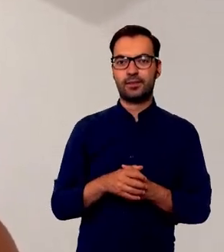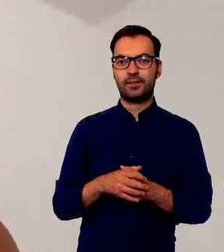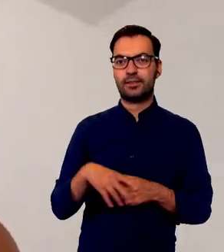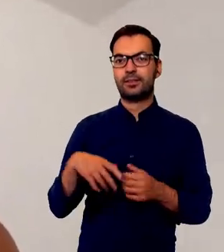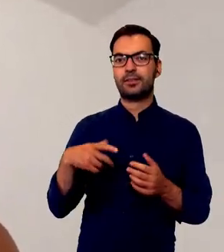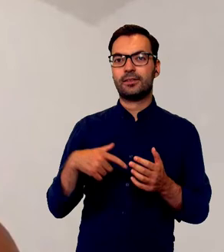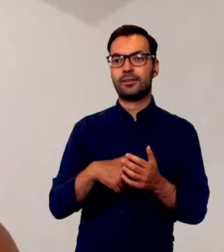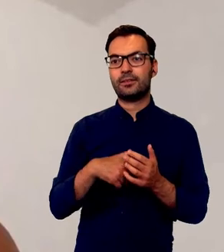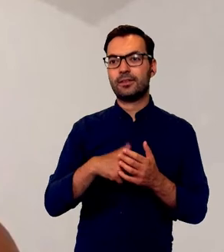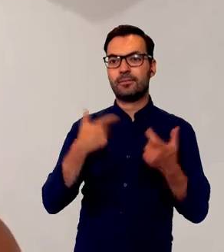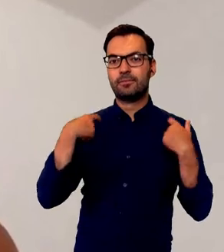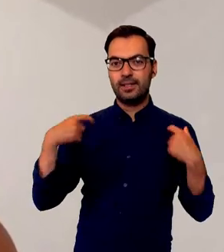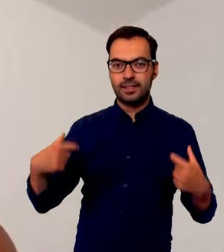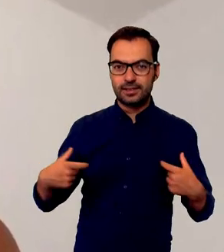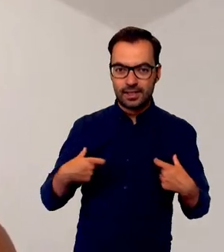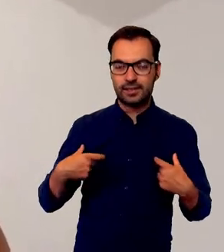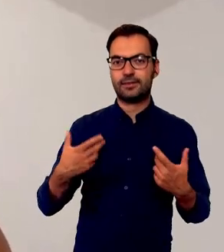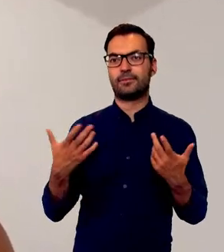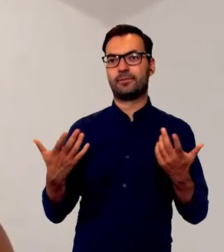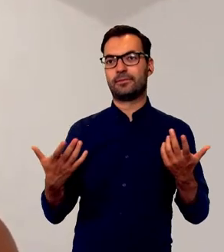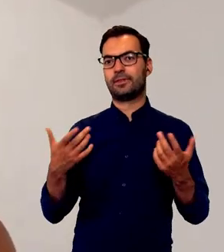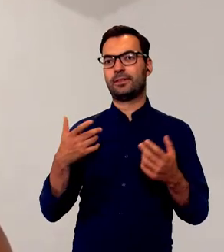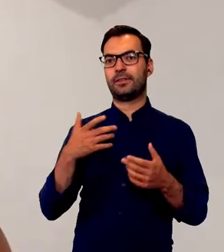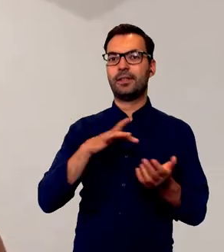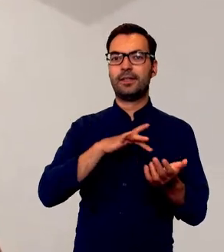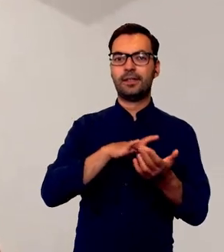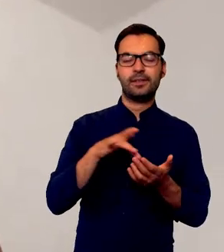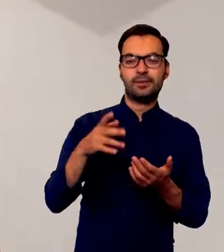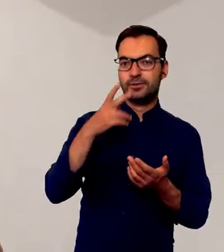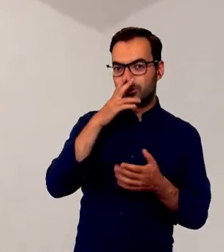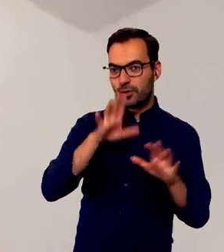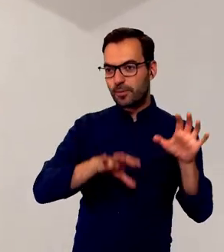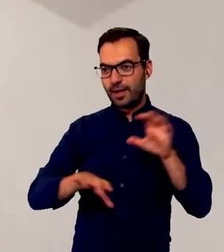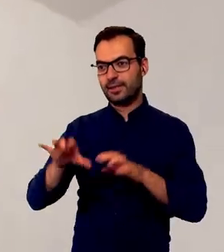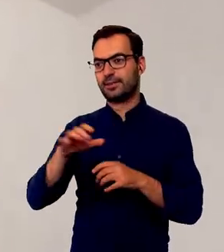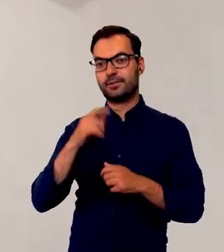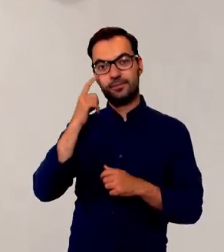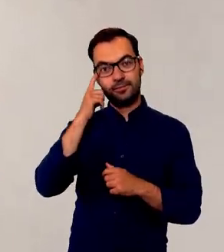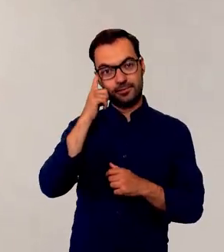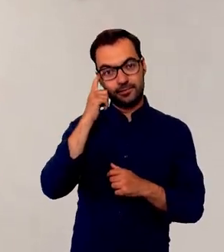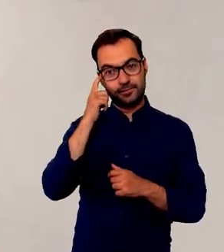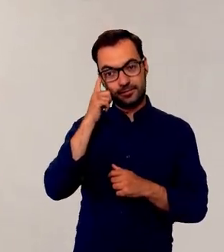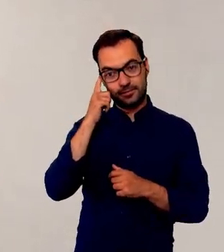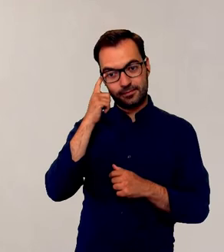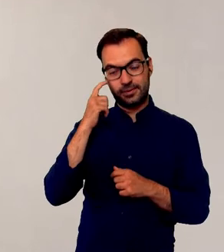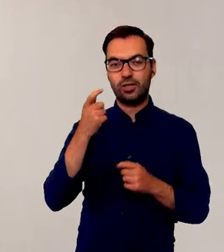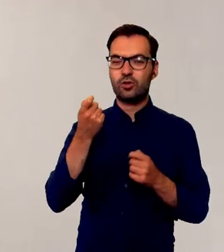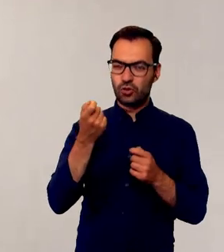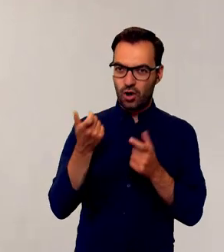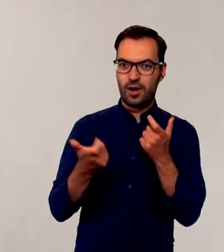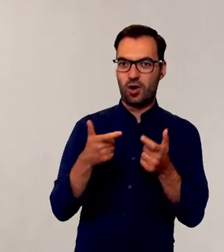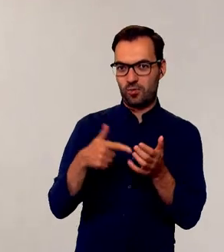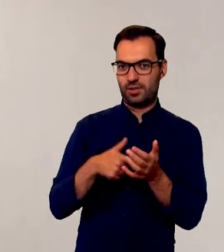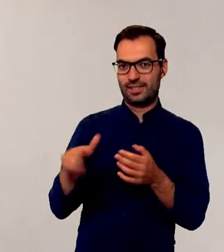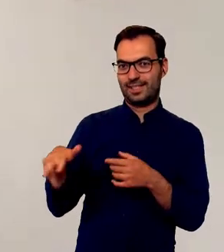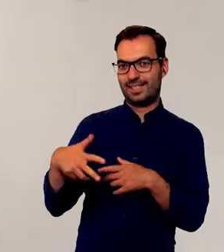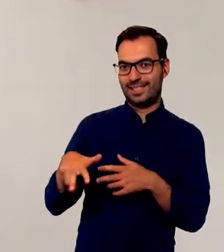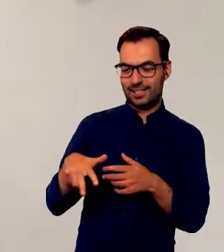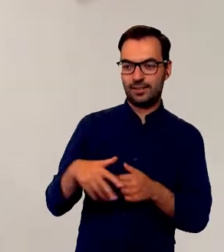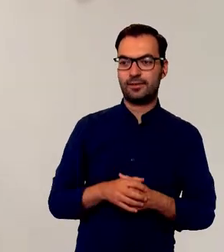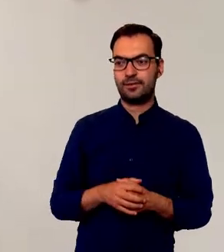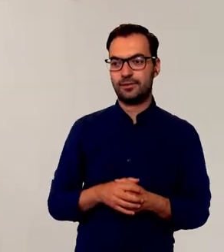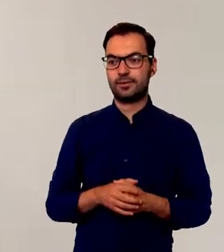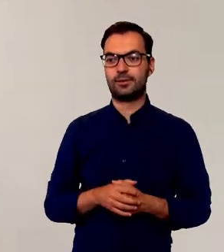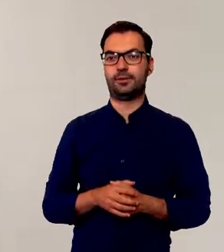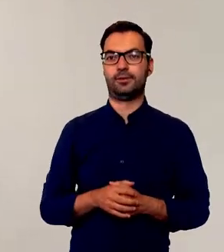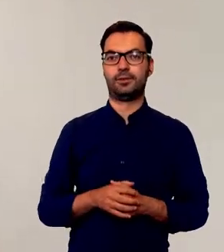chciałabym zwiedzać świat z plecakiem, chciałabym pływać na ten świat, częściowo realizuję tutaj to na Sycylii i to są te rzeczy,